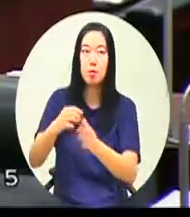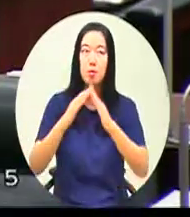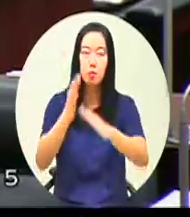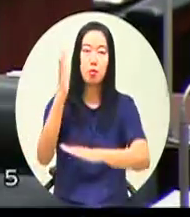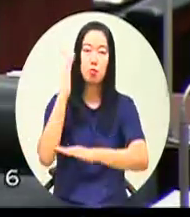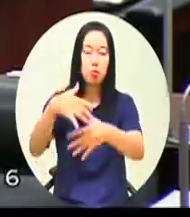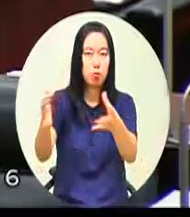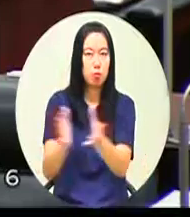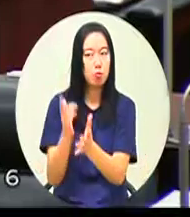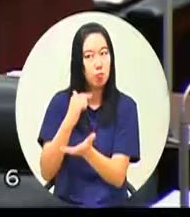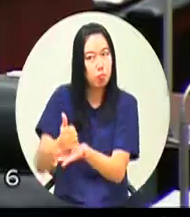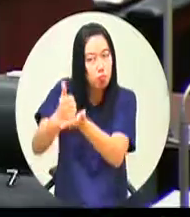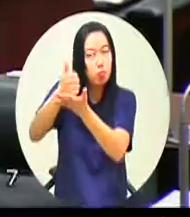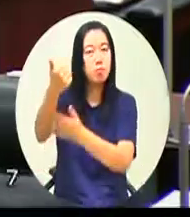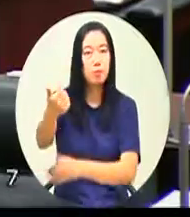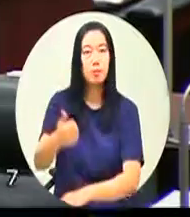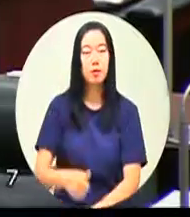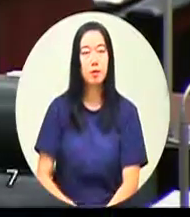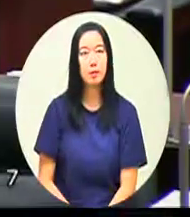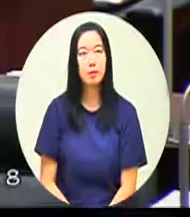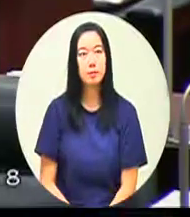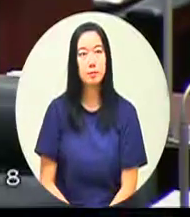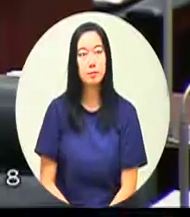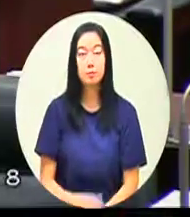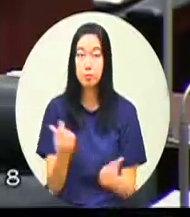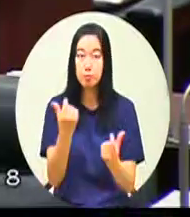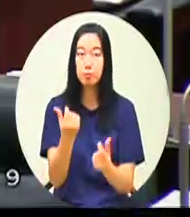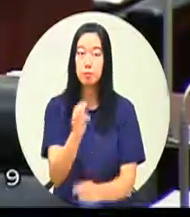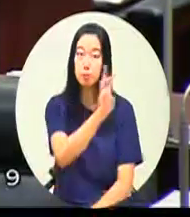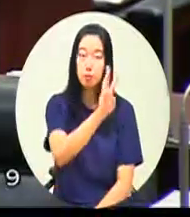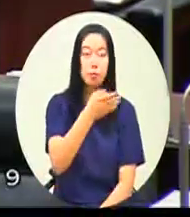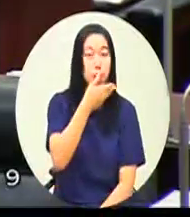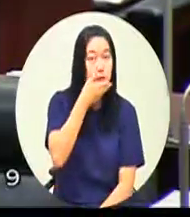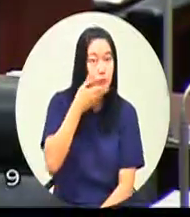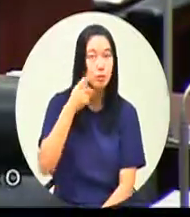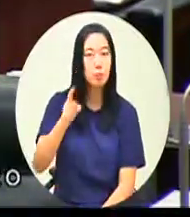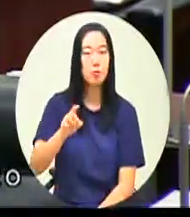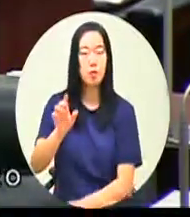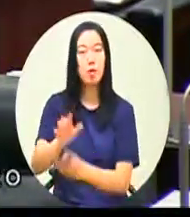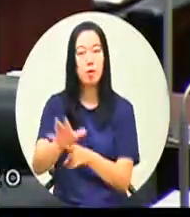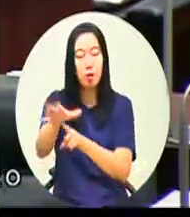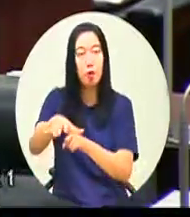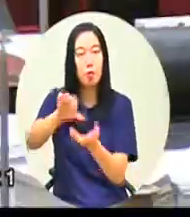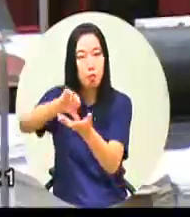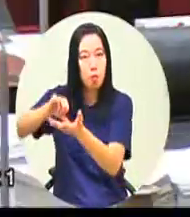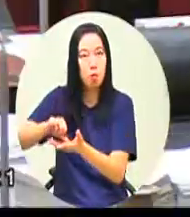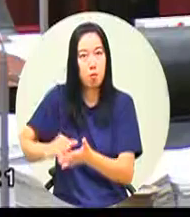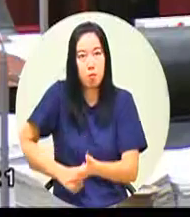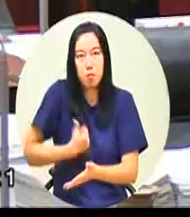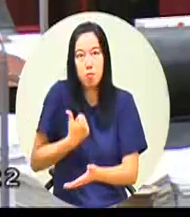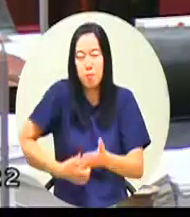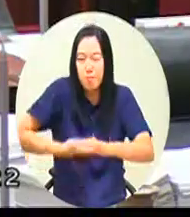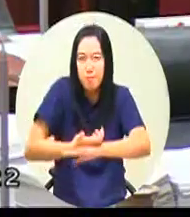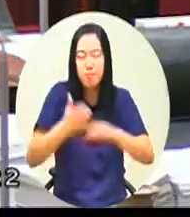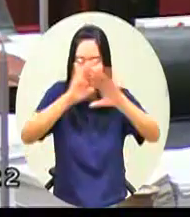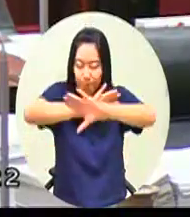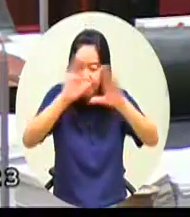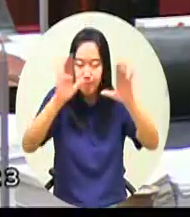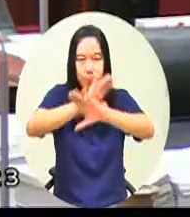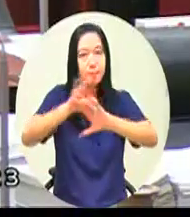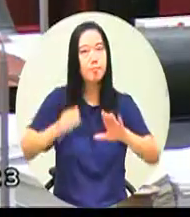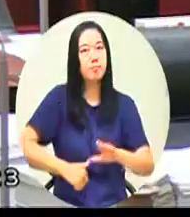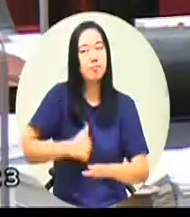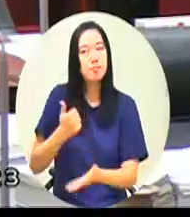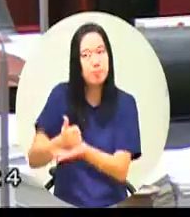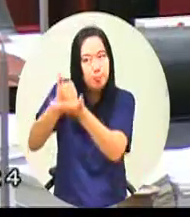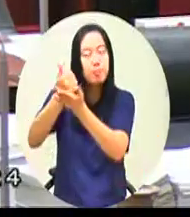队啦，吼，实在不管是水利啦、农业各单位，吼，不眠不休啦，吼，这个是值得肯定的啦。